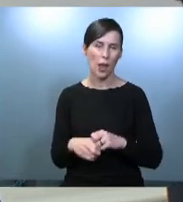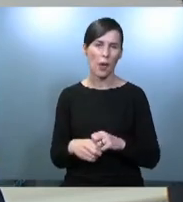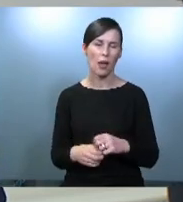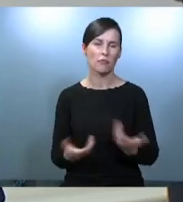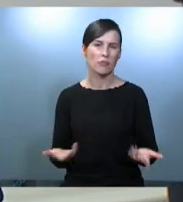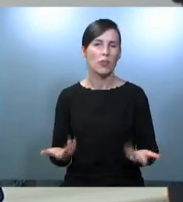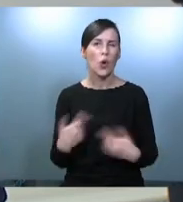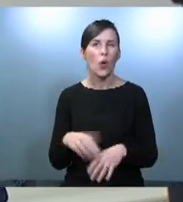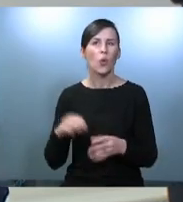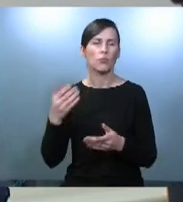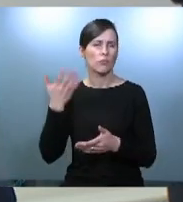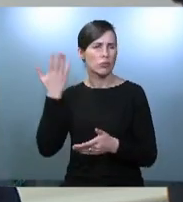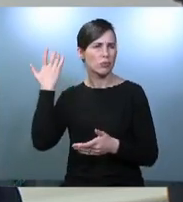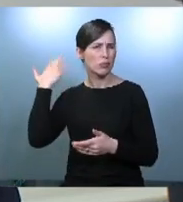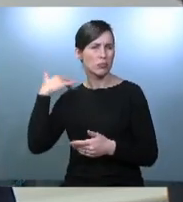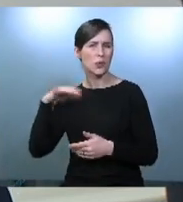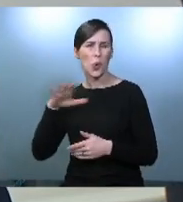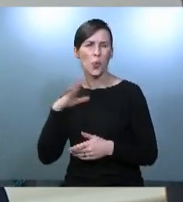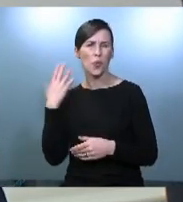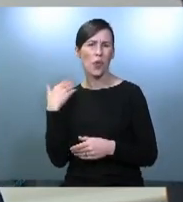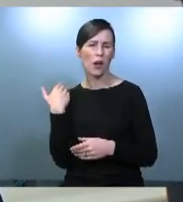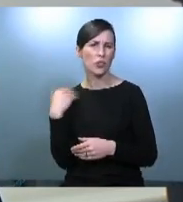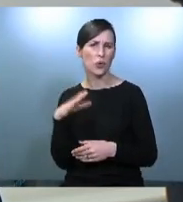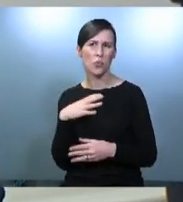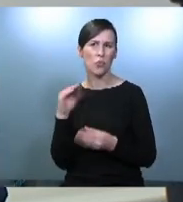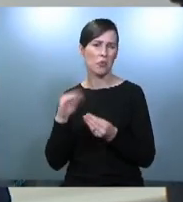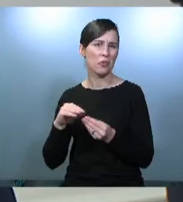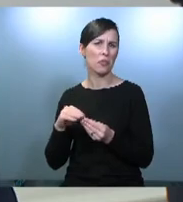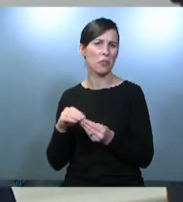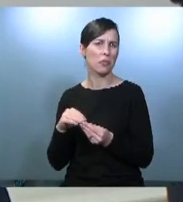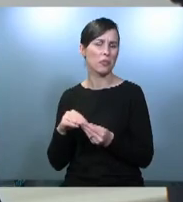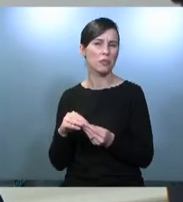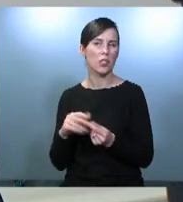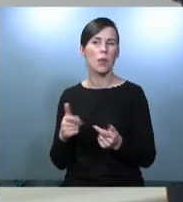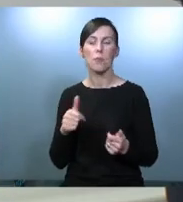yra galbūt ir buvo jau užprogramuotos pradžioje, kai buvo